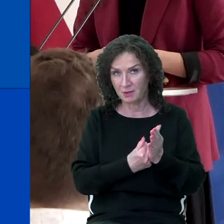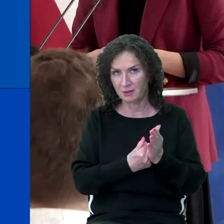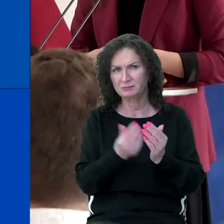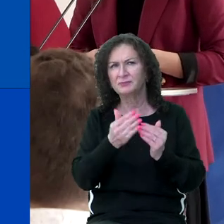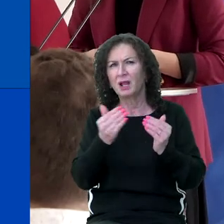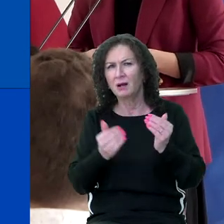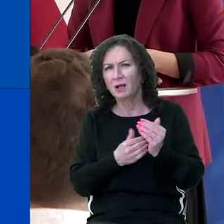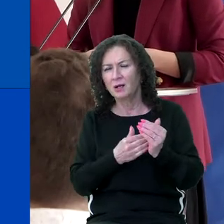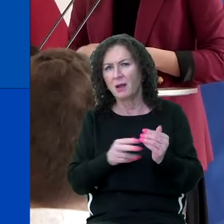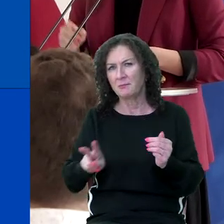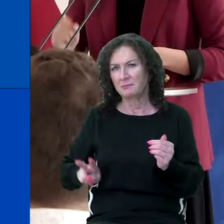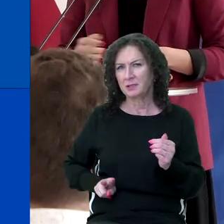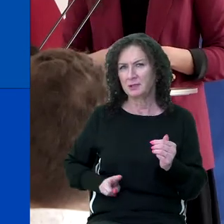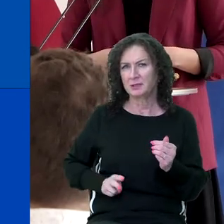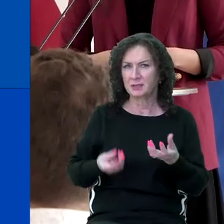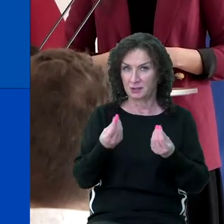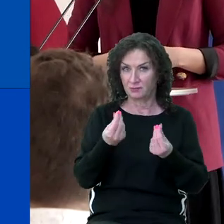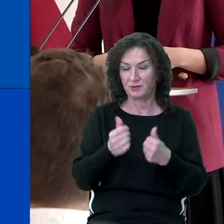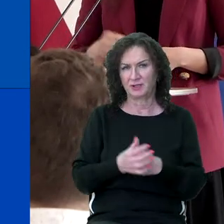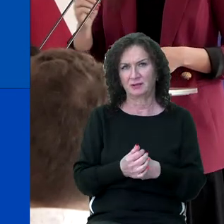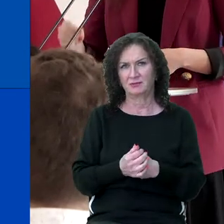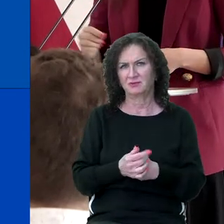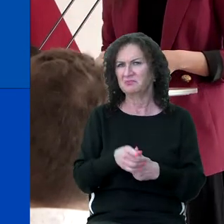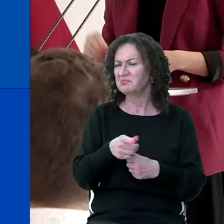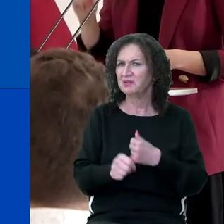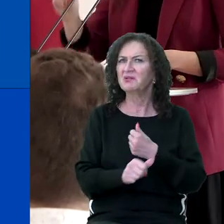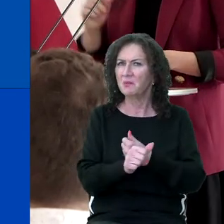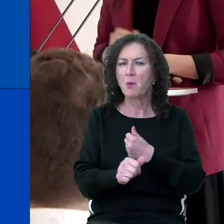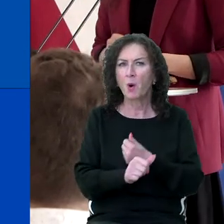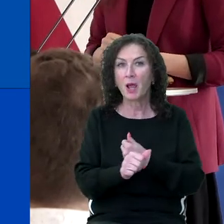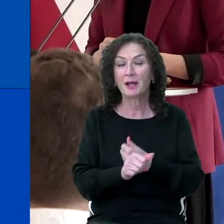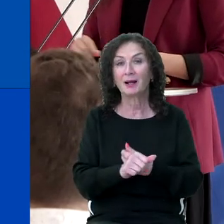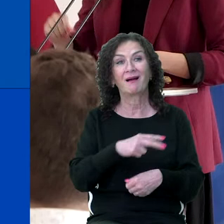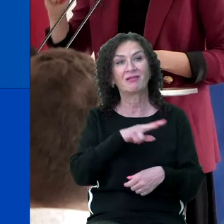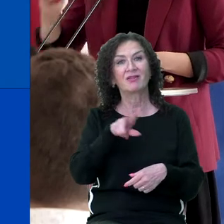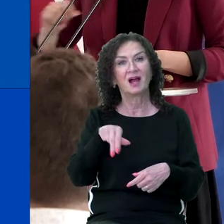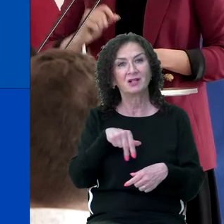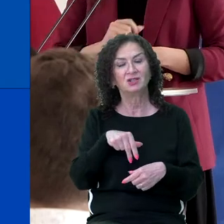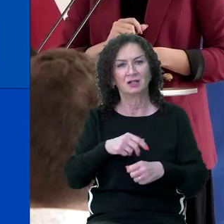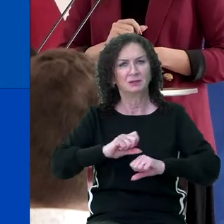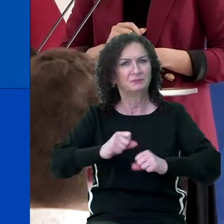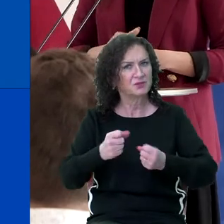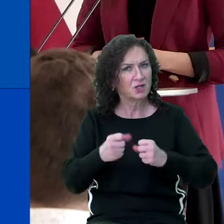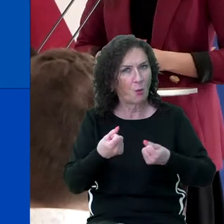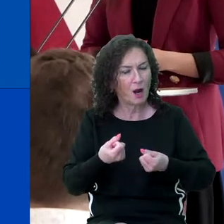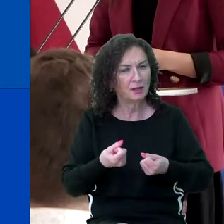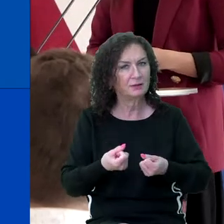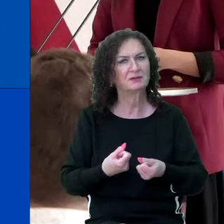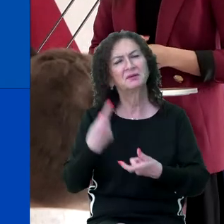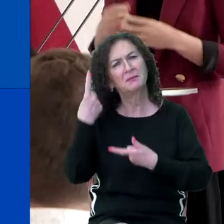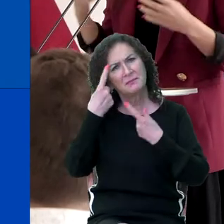polega nasze działanie, czy nie polega właśnie na tym, żeby czerpać efekty synergii i właśnie ze współpracy